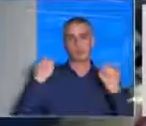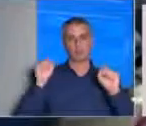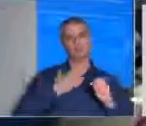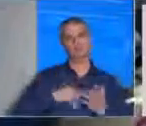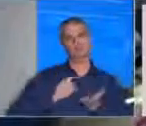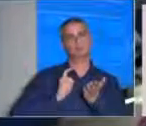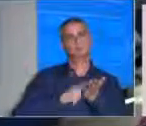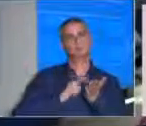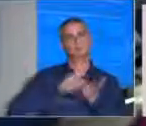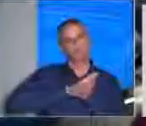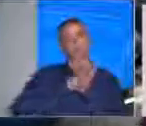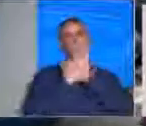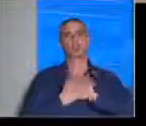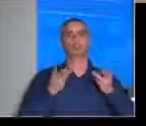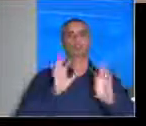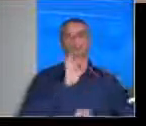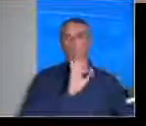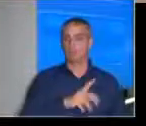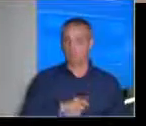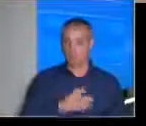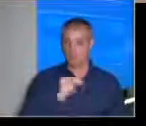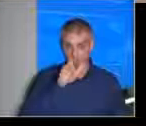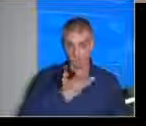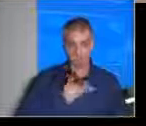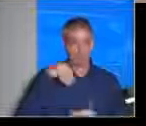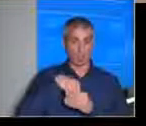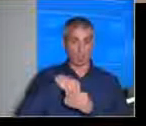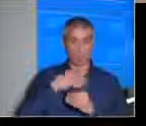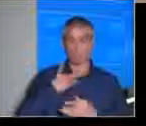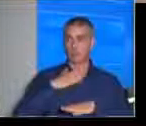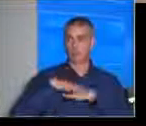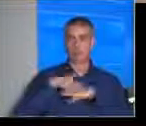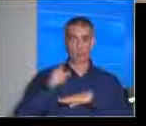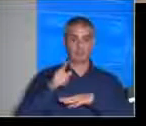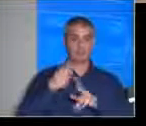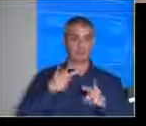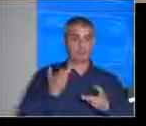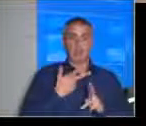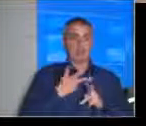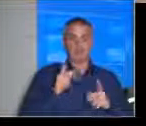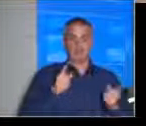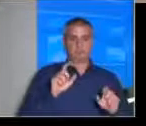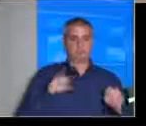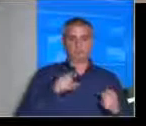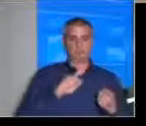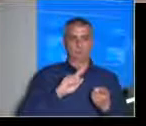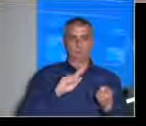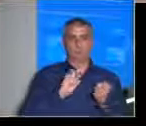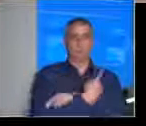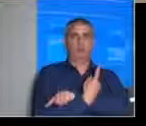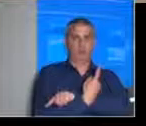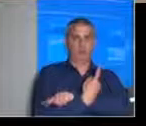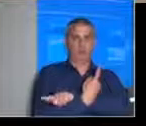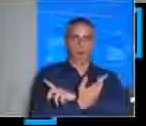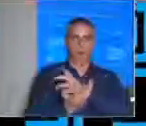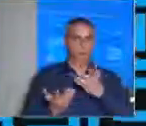הדמוקרטים מבקשים לשנות את השיטה. The person who gets the most votes gets the office, and only with the office of the presidency is it